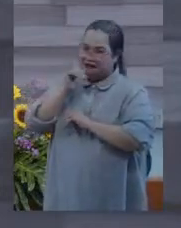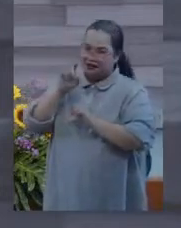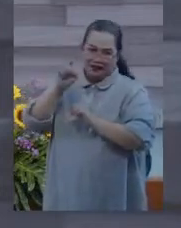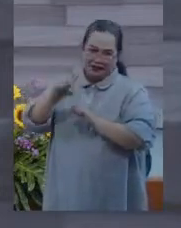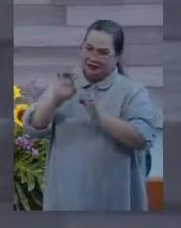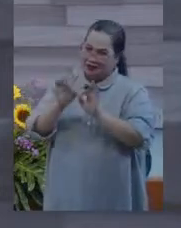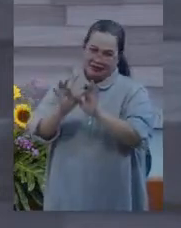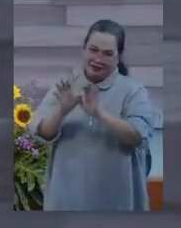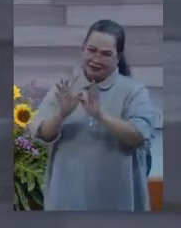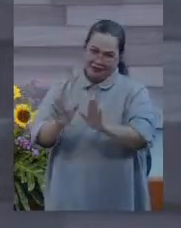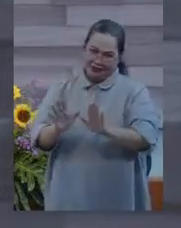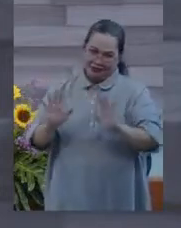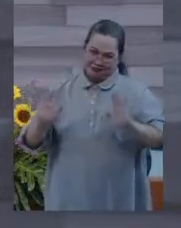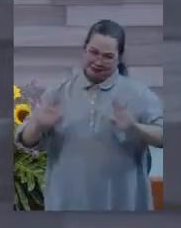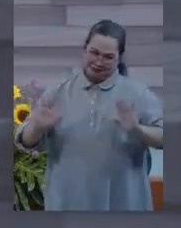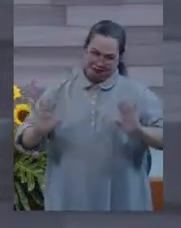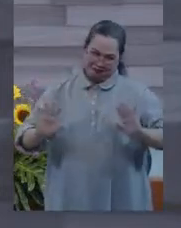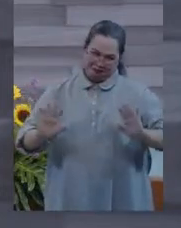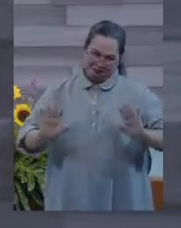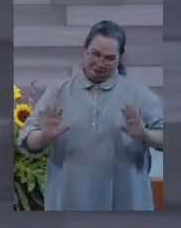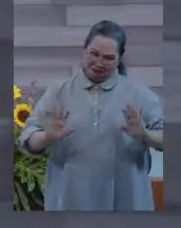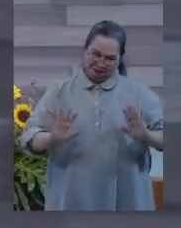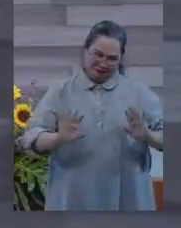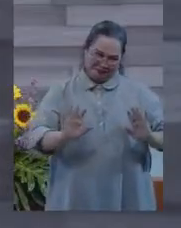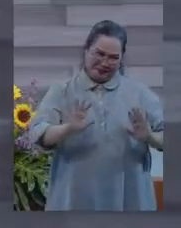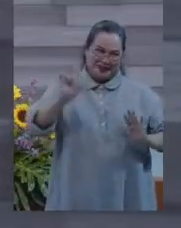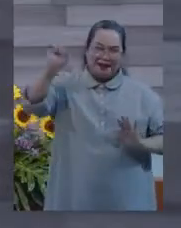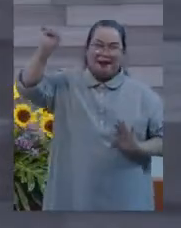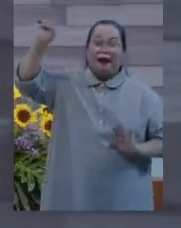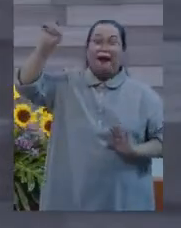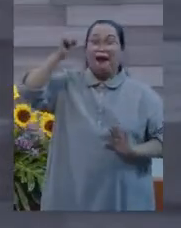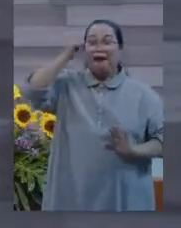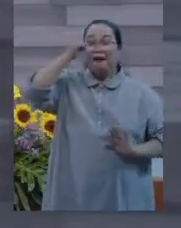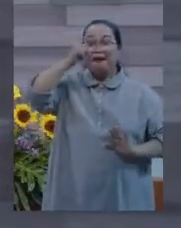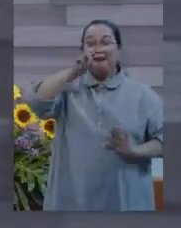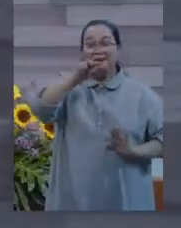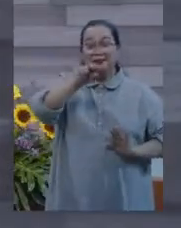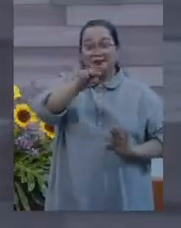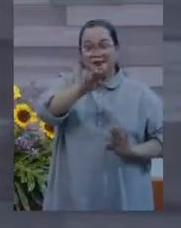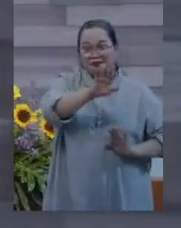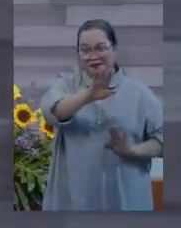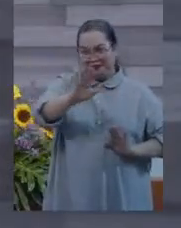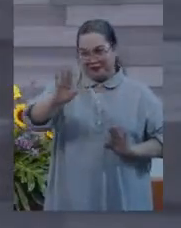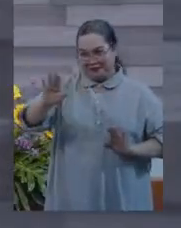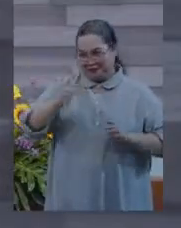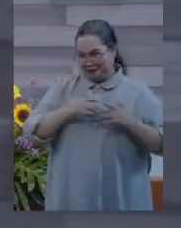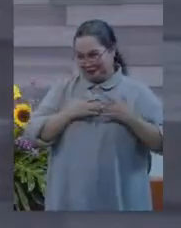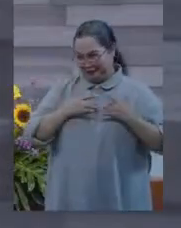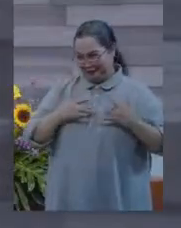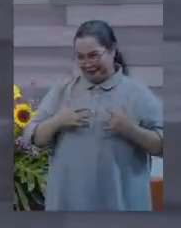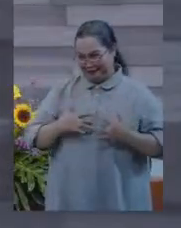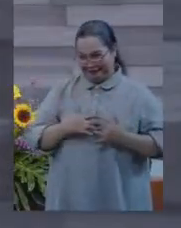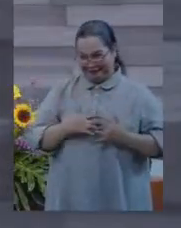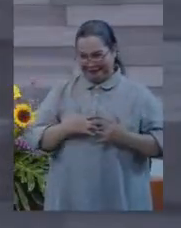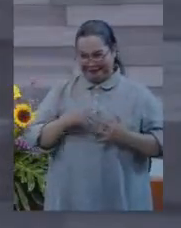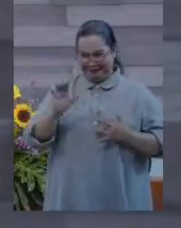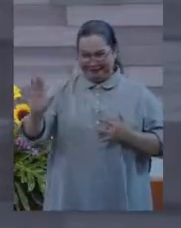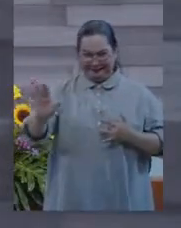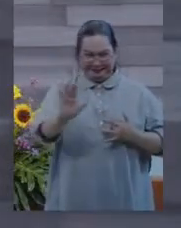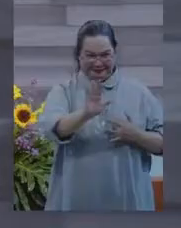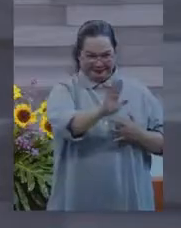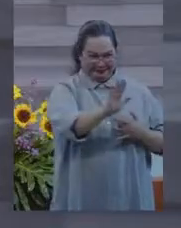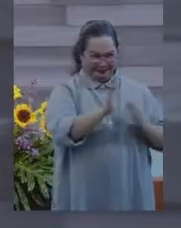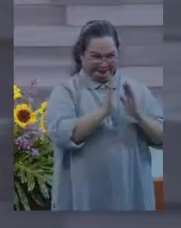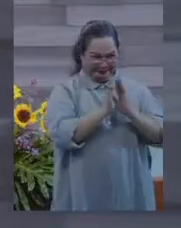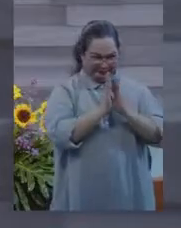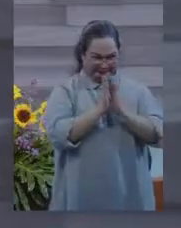ng translator. Nakita na niya ang laman ng inyong mga puso at ang inyong mga